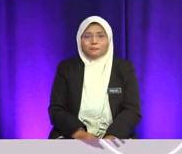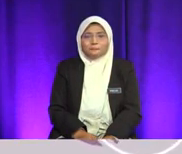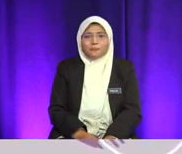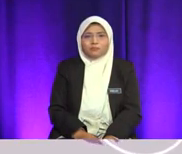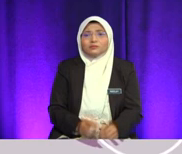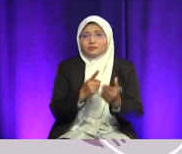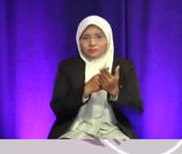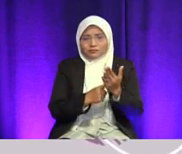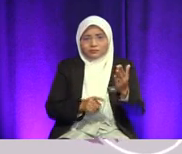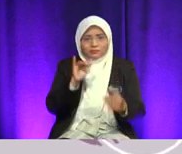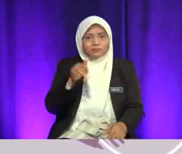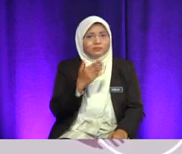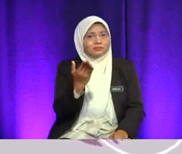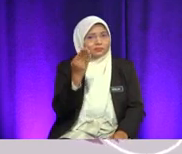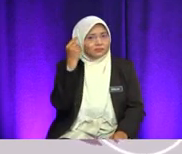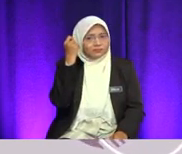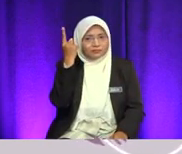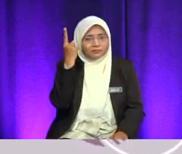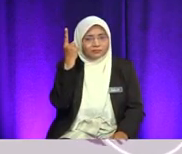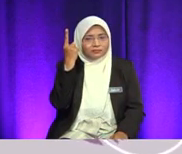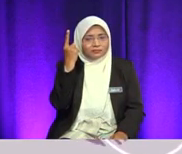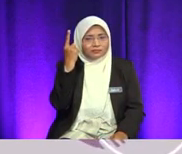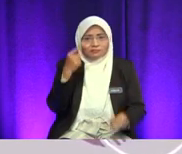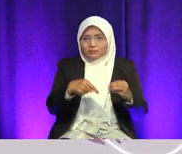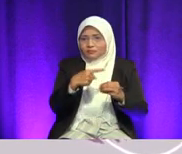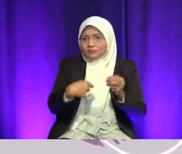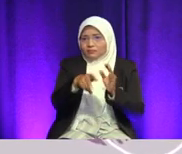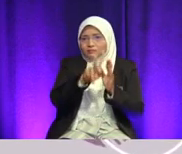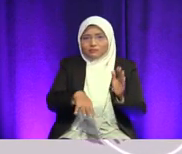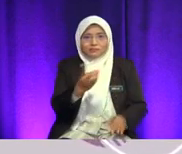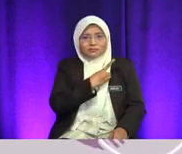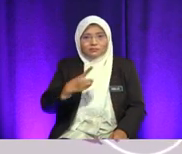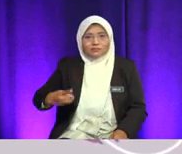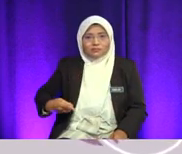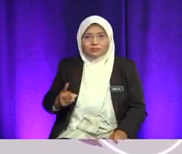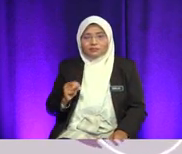apakah yang Anda paham berkaitan kedaulatan tradisional